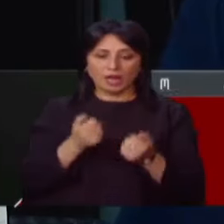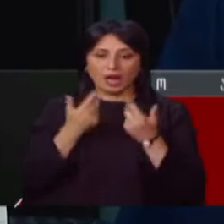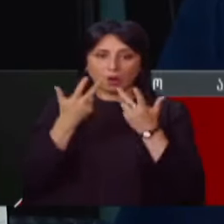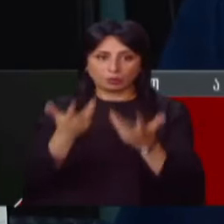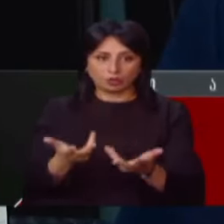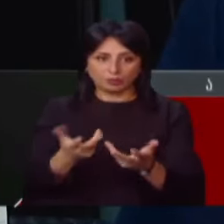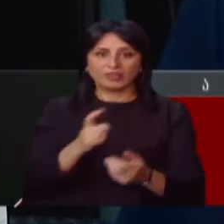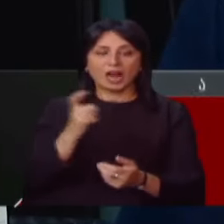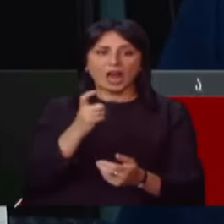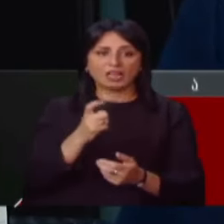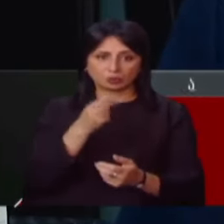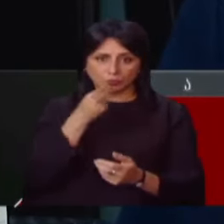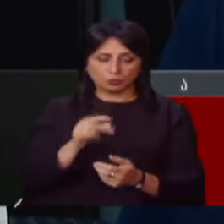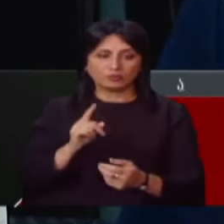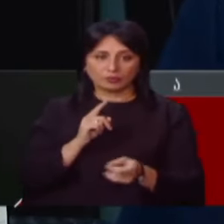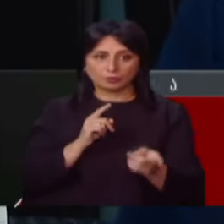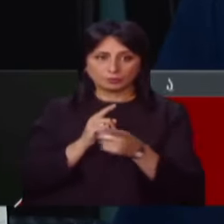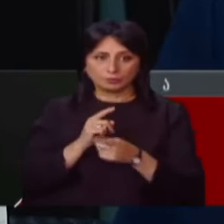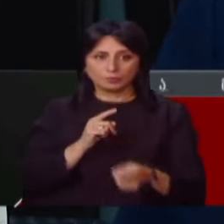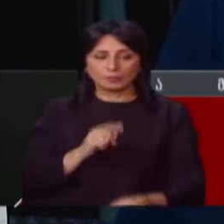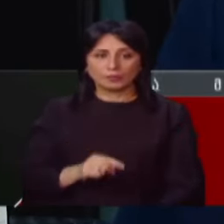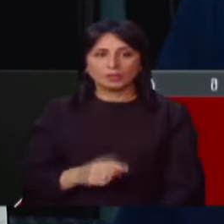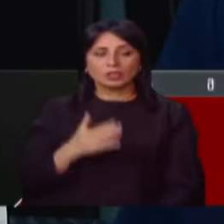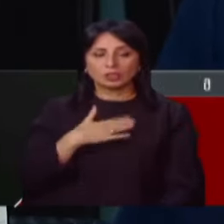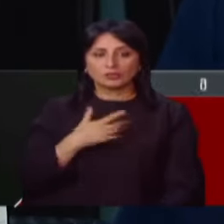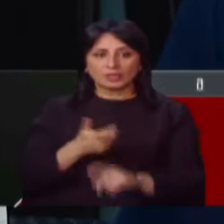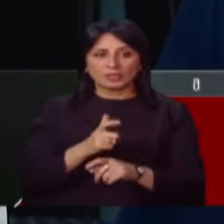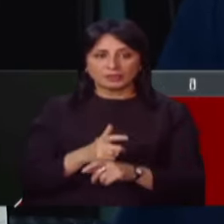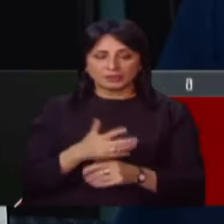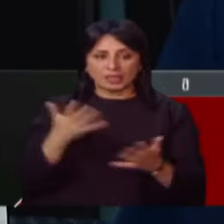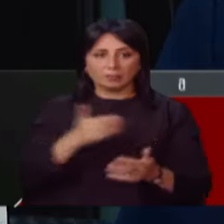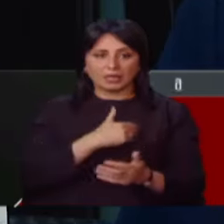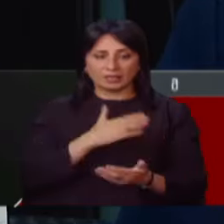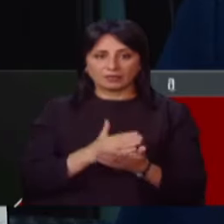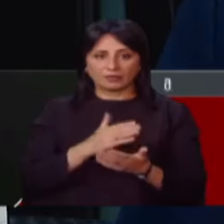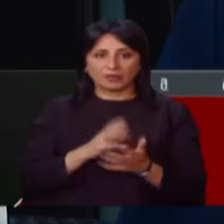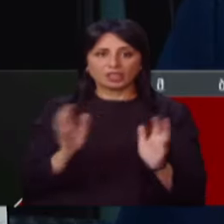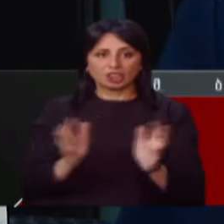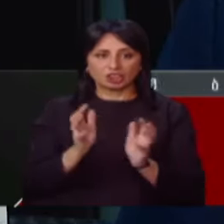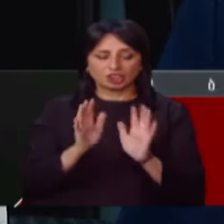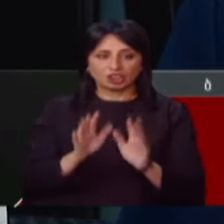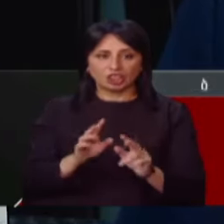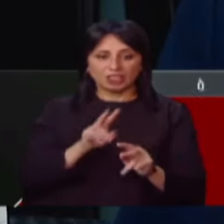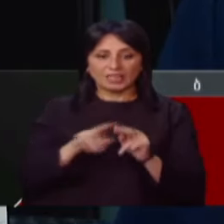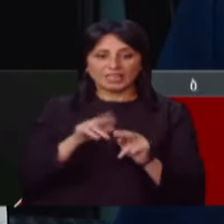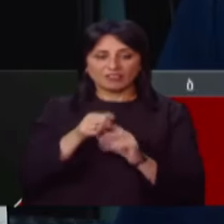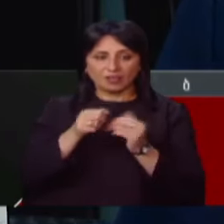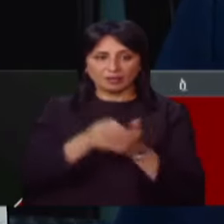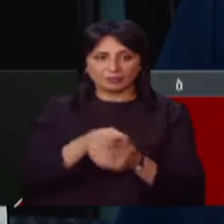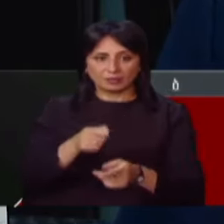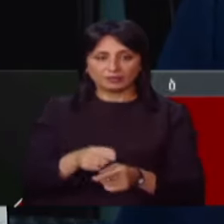ასევე ხარისხობრივი მაჩვენებლებით. ჩვენ ძალიან დიდი იმედი გვაქვს, რომ ეს შენარჩუნდება რთველამდე